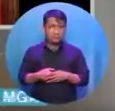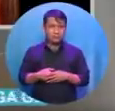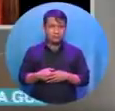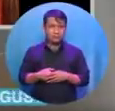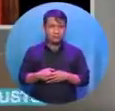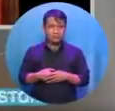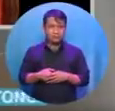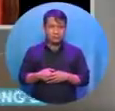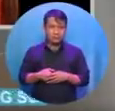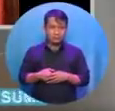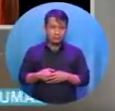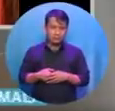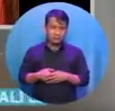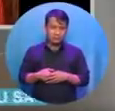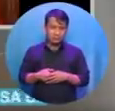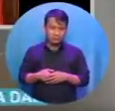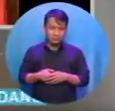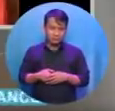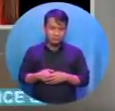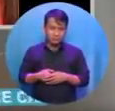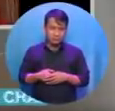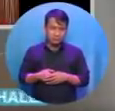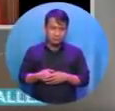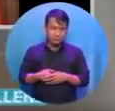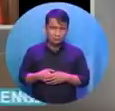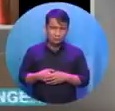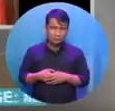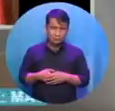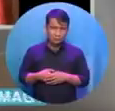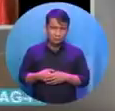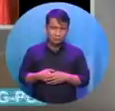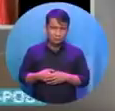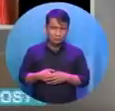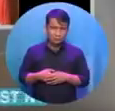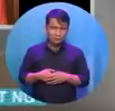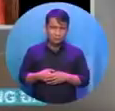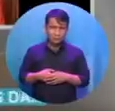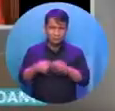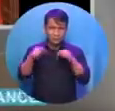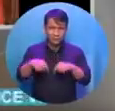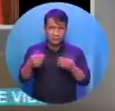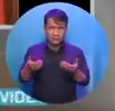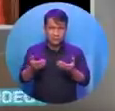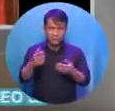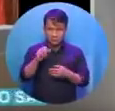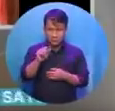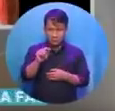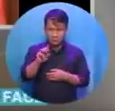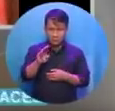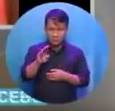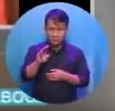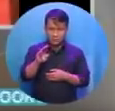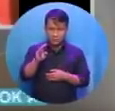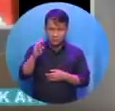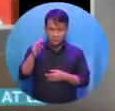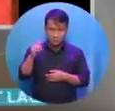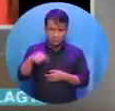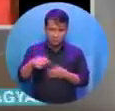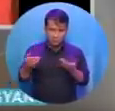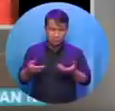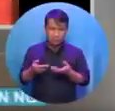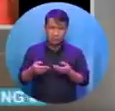ma'am? Ito po sa Santa Maria po. Saan po kayo ngayon? Santa Maria? Hindi pa.